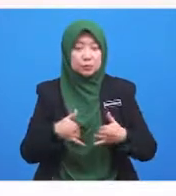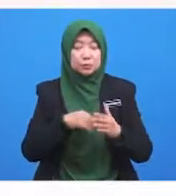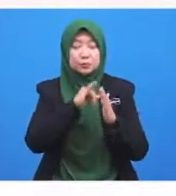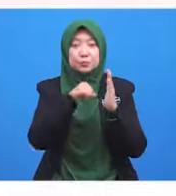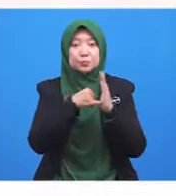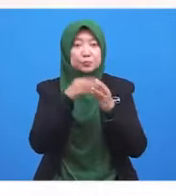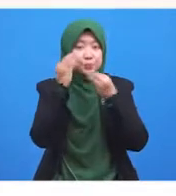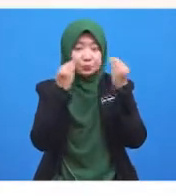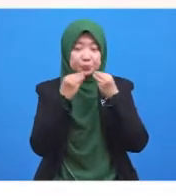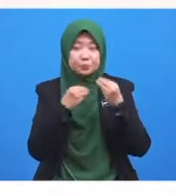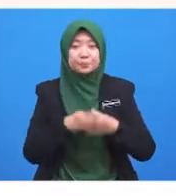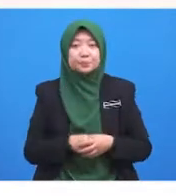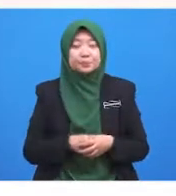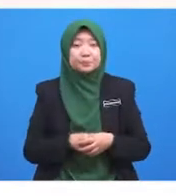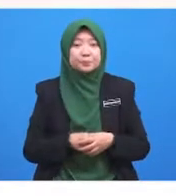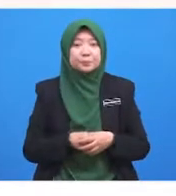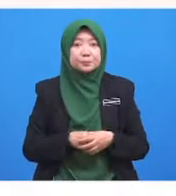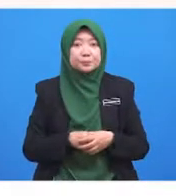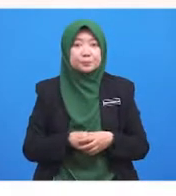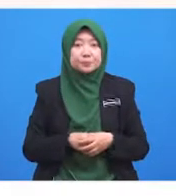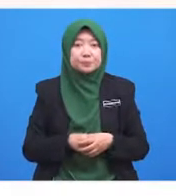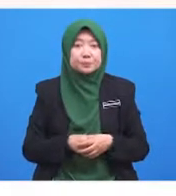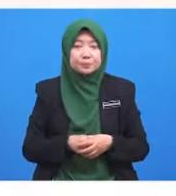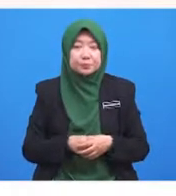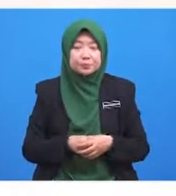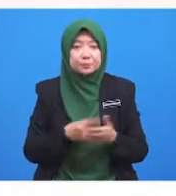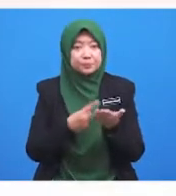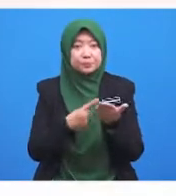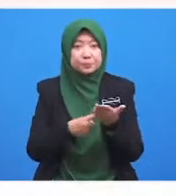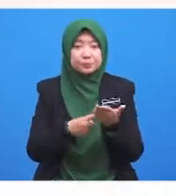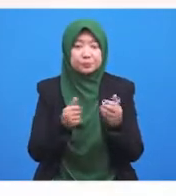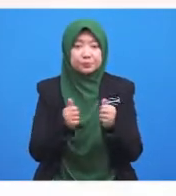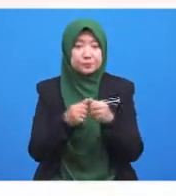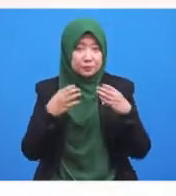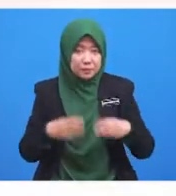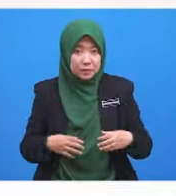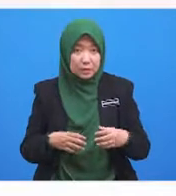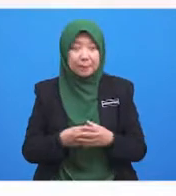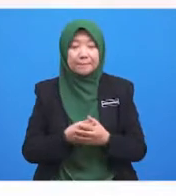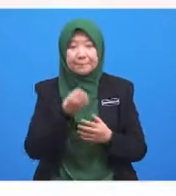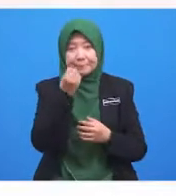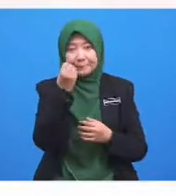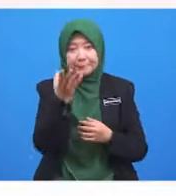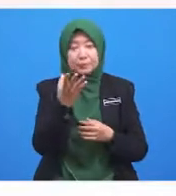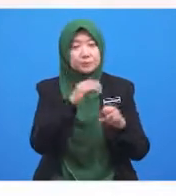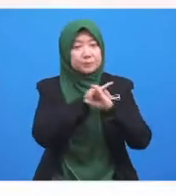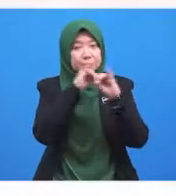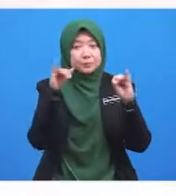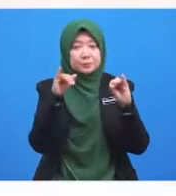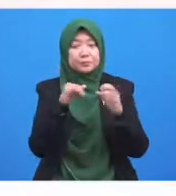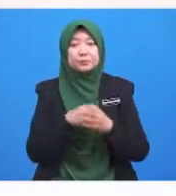estetik. Mengadakan sesi rundingan dengan pelanggan. Menerangkan dapatan analisis badan.